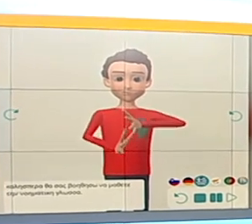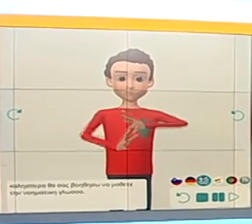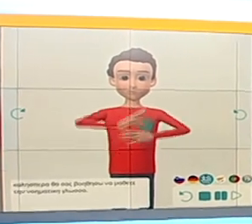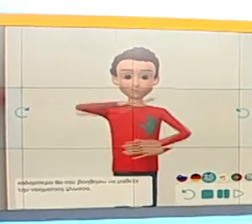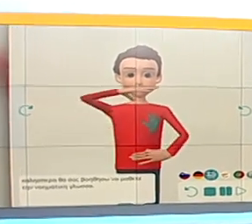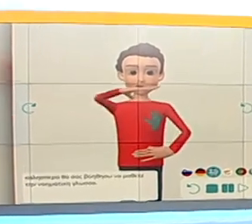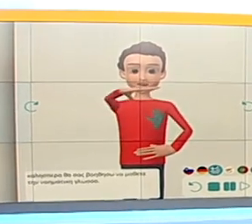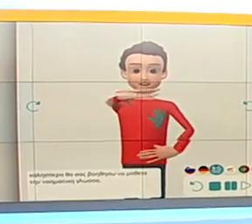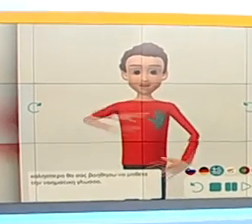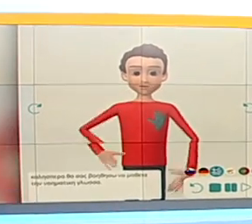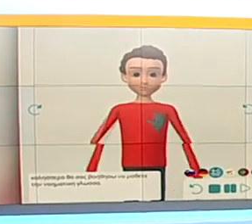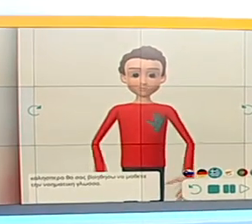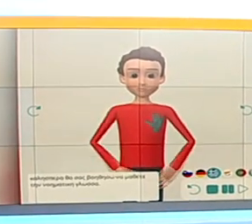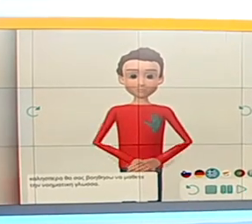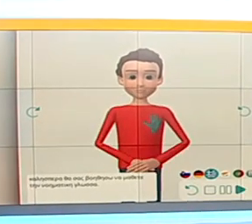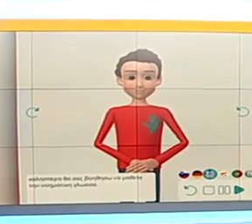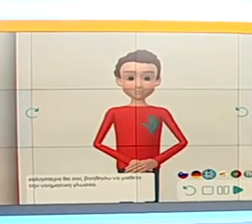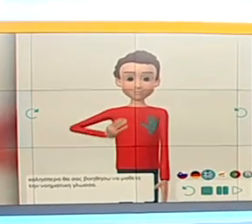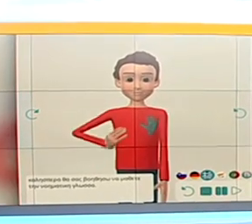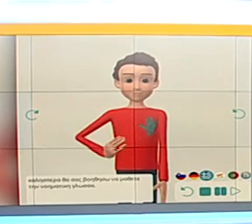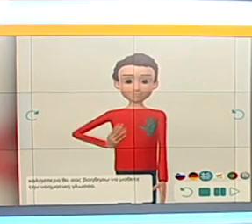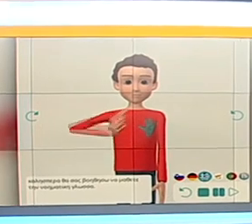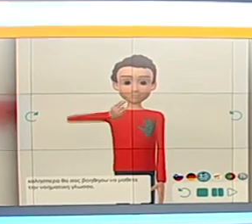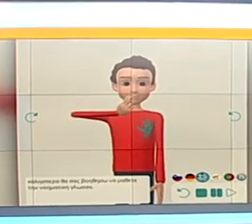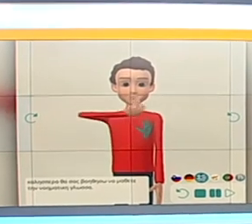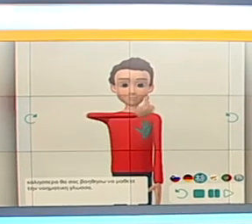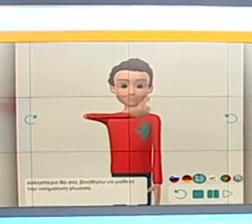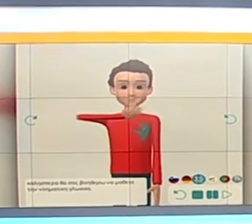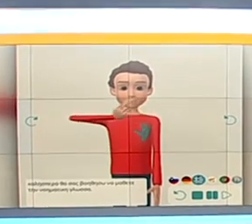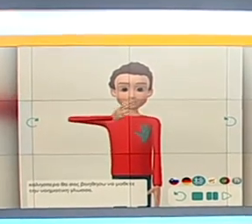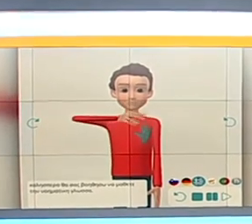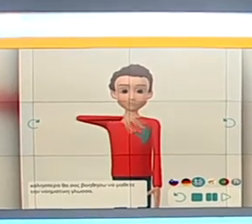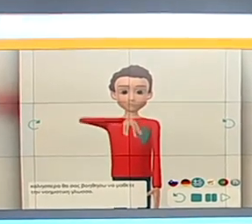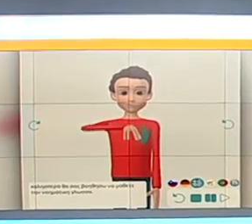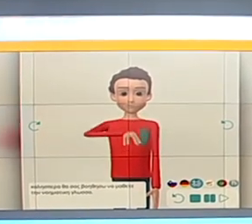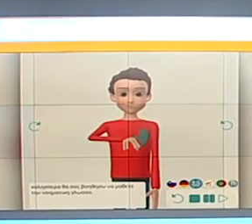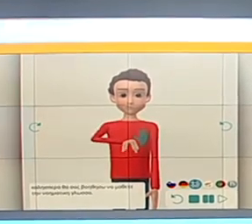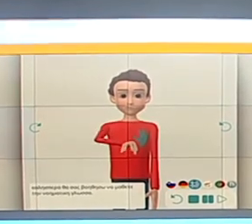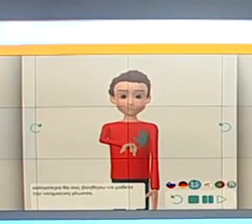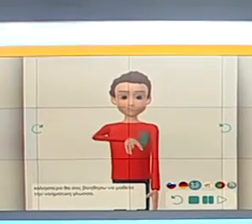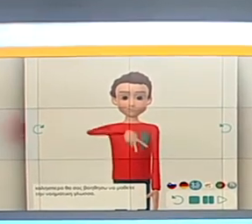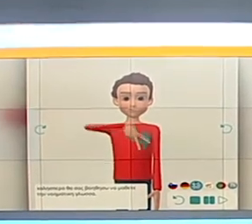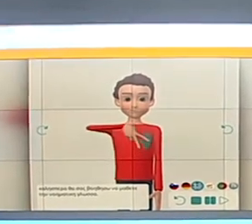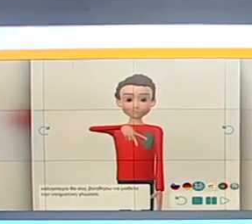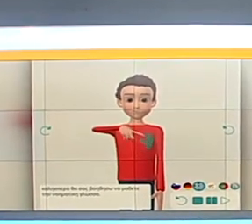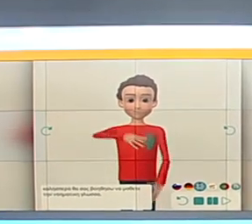κοινοπραξίες, ναι, που έχουμε αναπτύξει, κυρίως τους κουφούς, και συνέχεια φτιάχνουμε νέα προγράμματα. Έχουμε ήδη